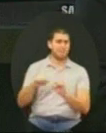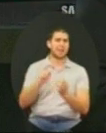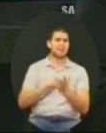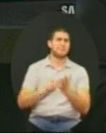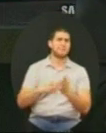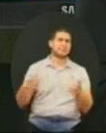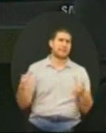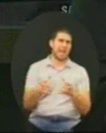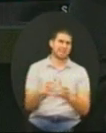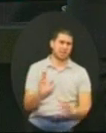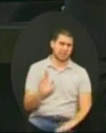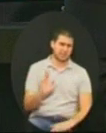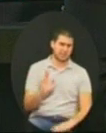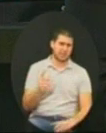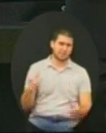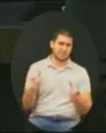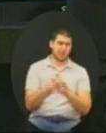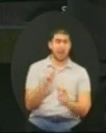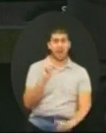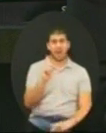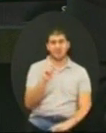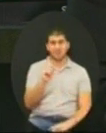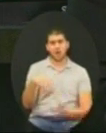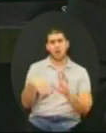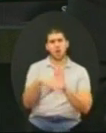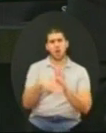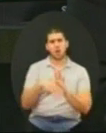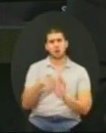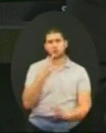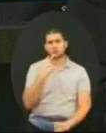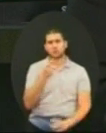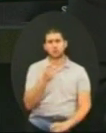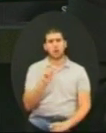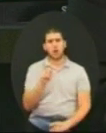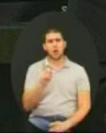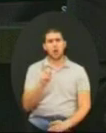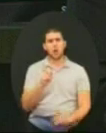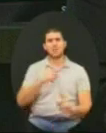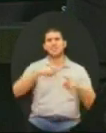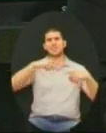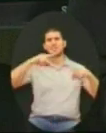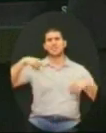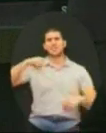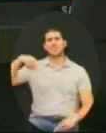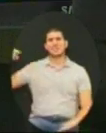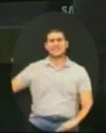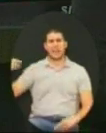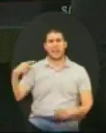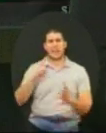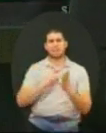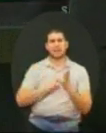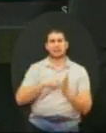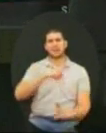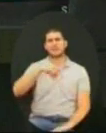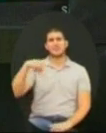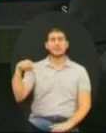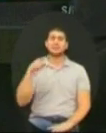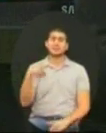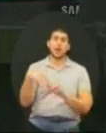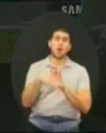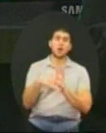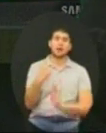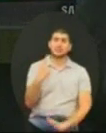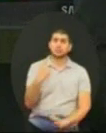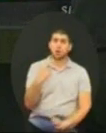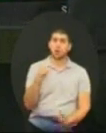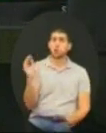חברתי, קודם כל כמפלגה. אבל החוק הזה קובע מס גולגולת ולא מיסוי דיפרנציאלי. ואנחנו בעד מיסוי דיפרנציאלי, זה לעצם החוק עצמו. הנוסח